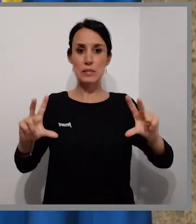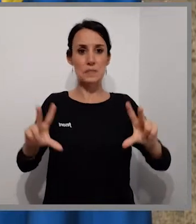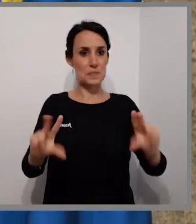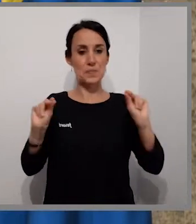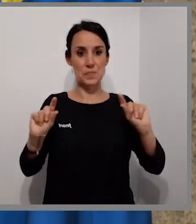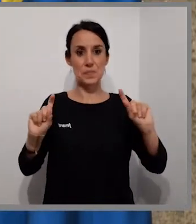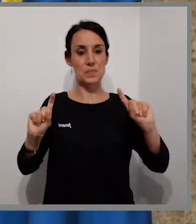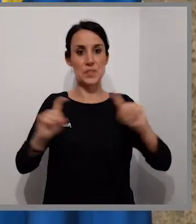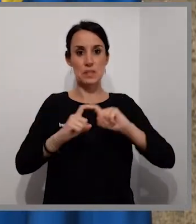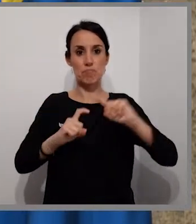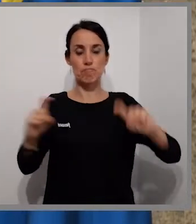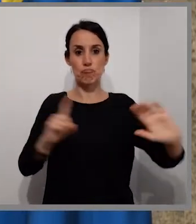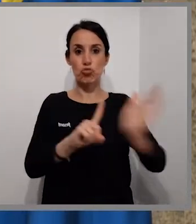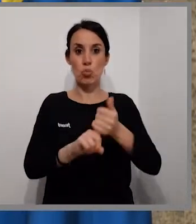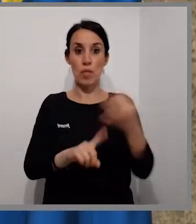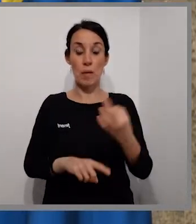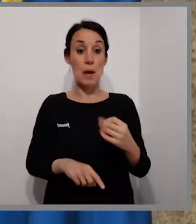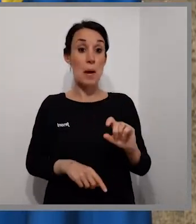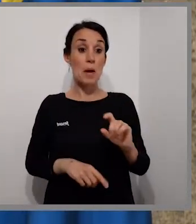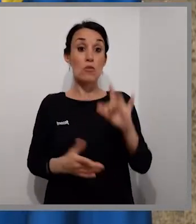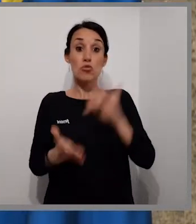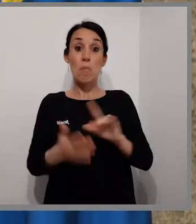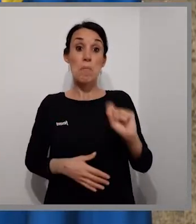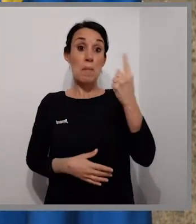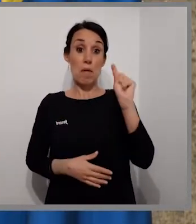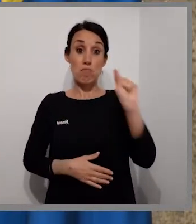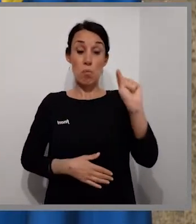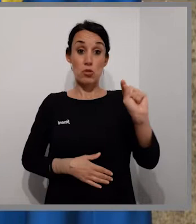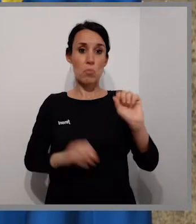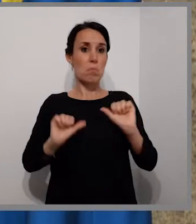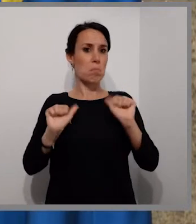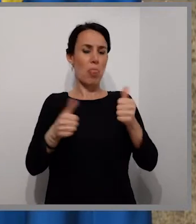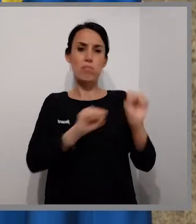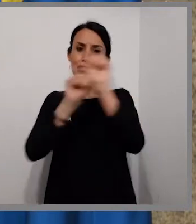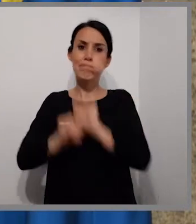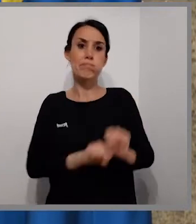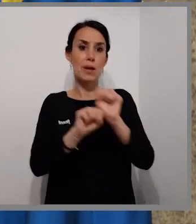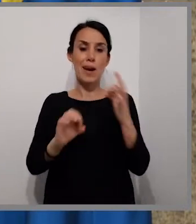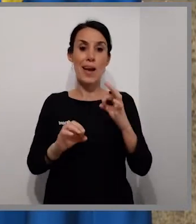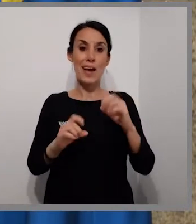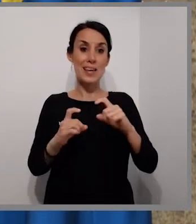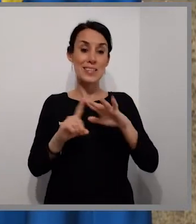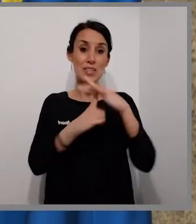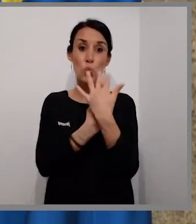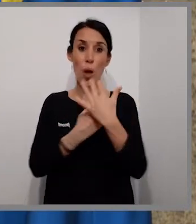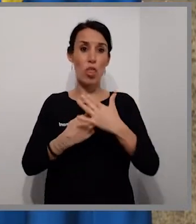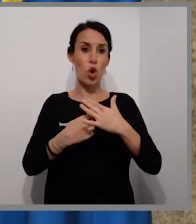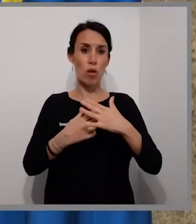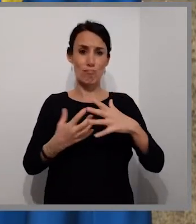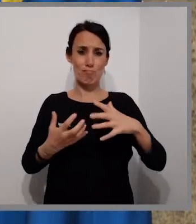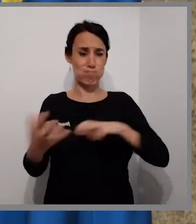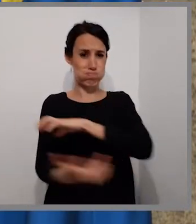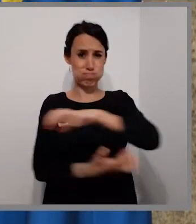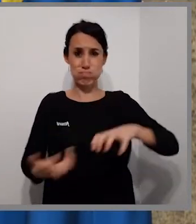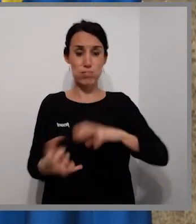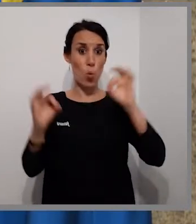Nosaltres, des del primer moment, hem pensat i continuem defensant que l'eixida a una situació